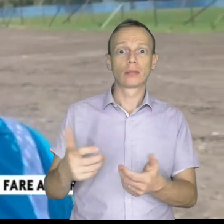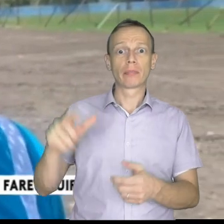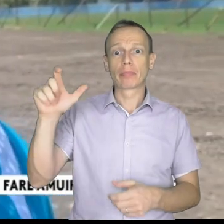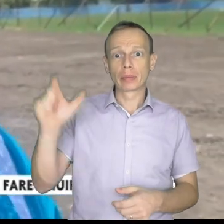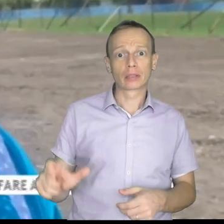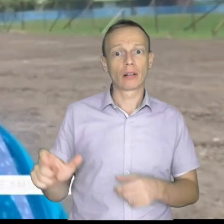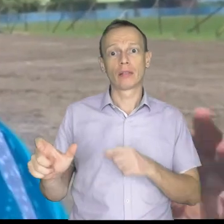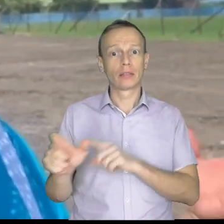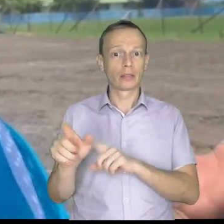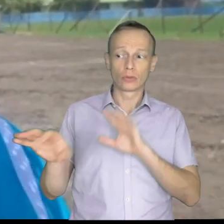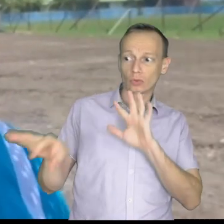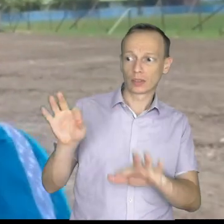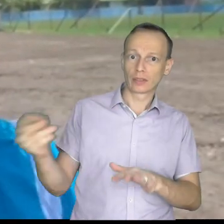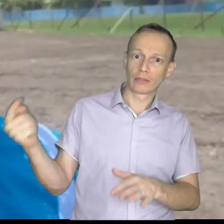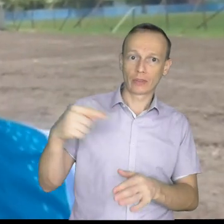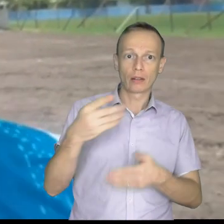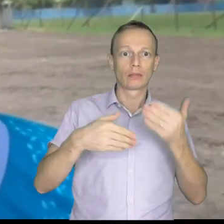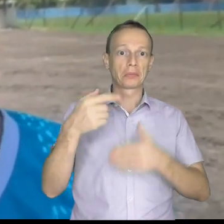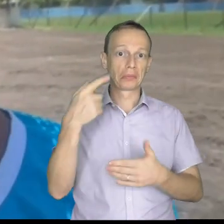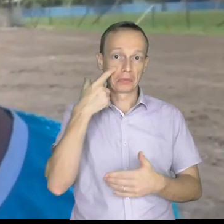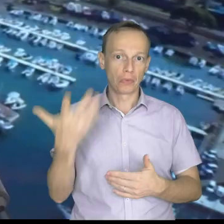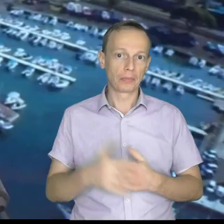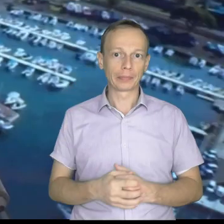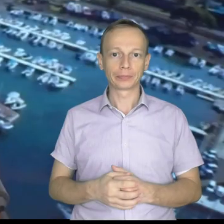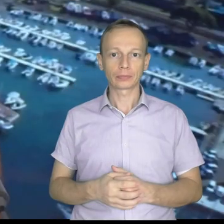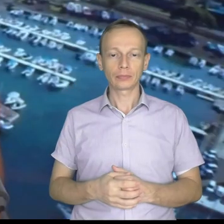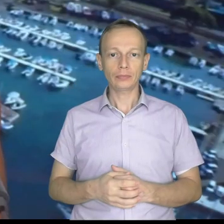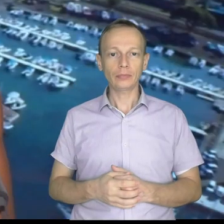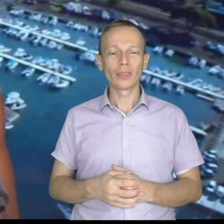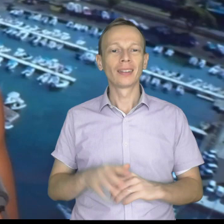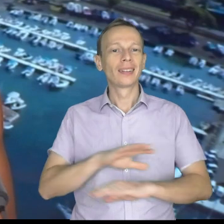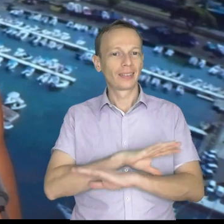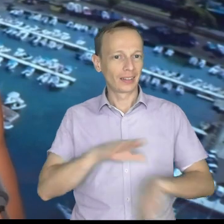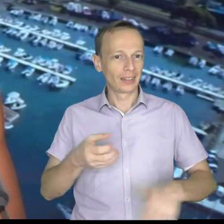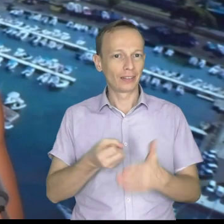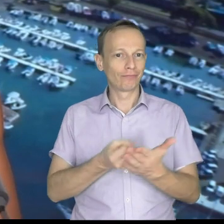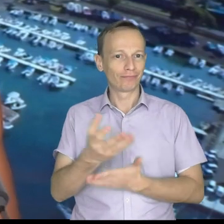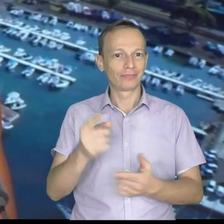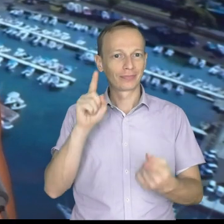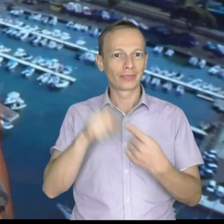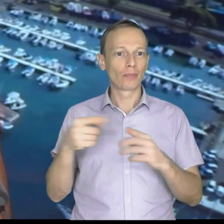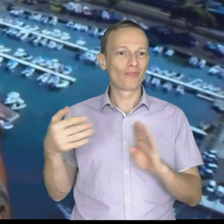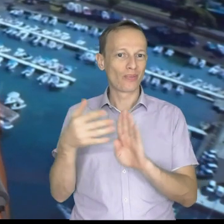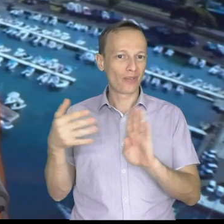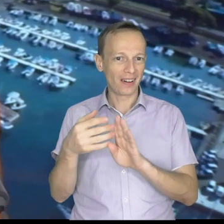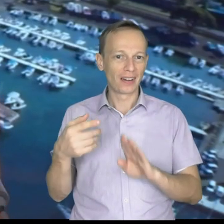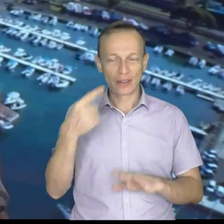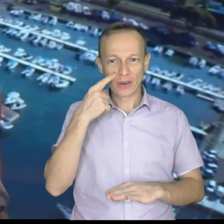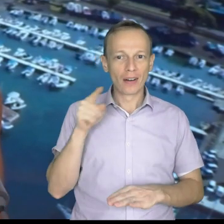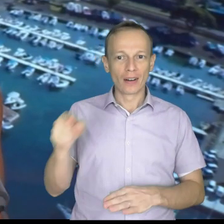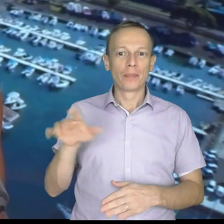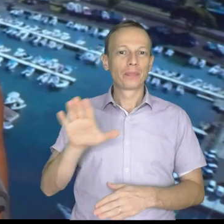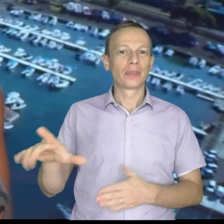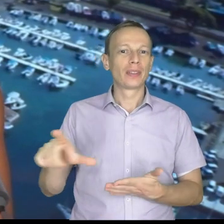la personne qui a été choisie pour bâtir notre maison. Et pour clore ce flash, on reste à Bora Bora avec un clin d'œil sur une activité